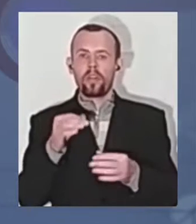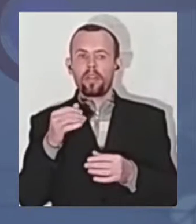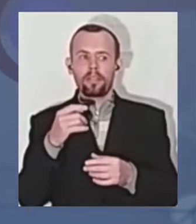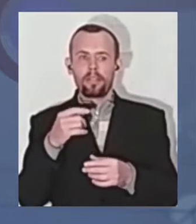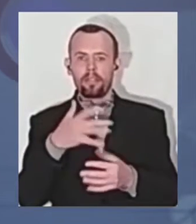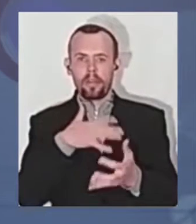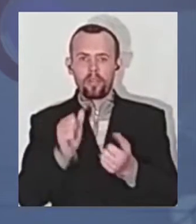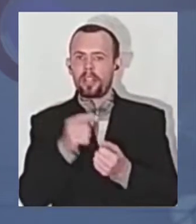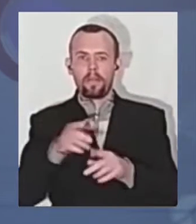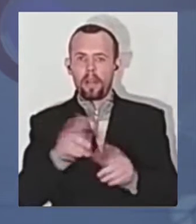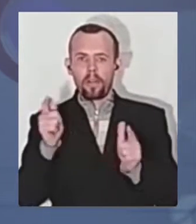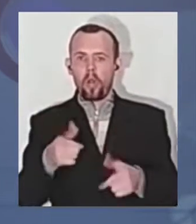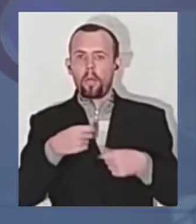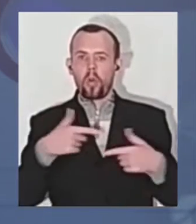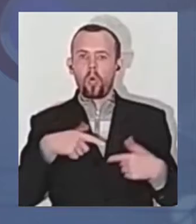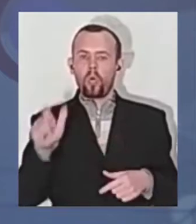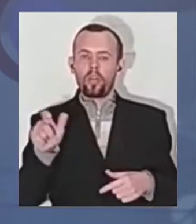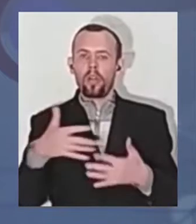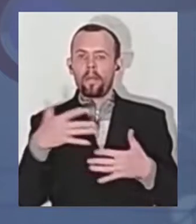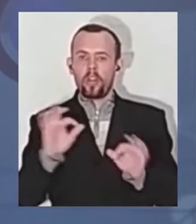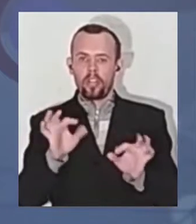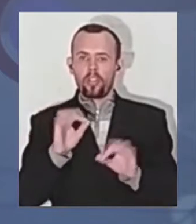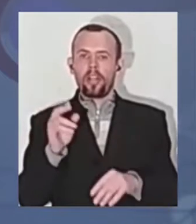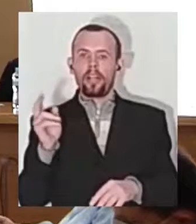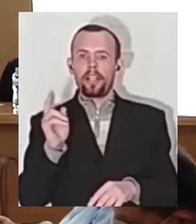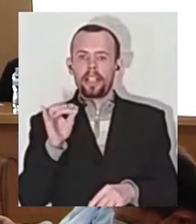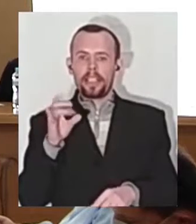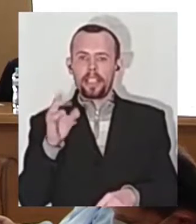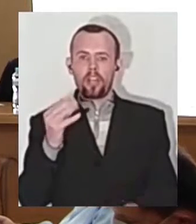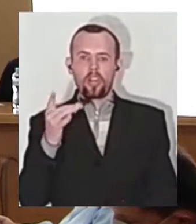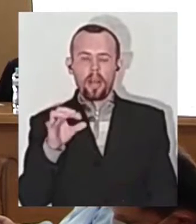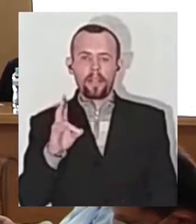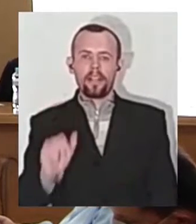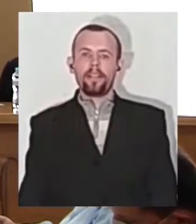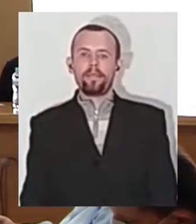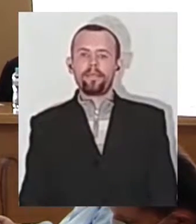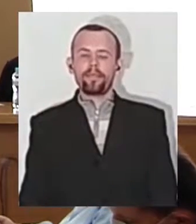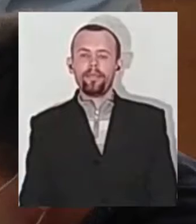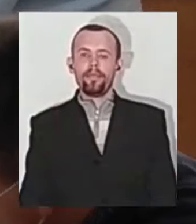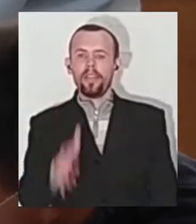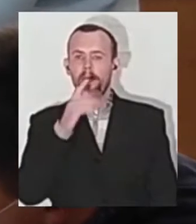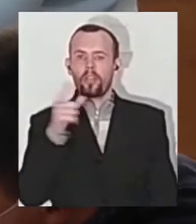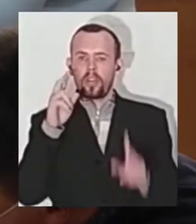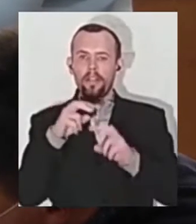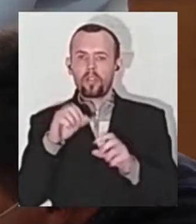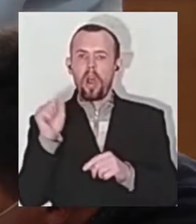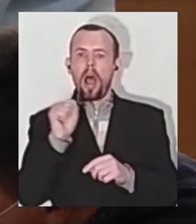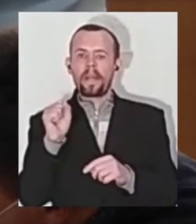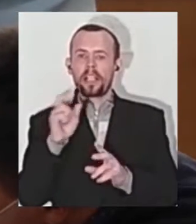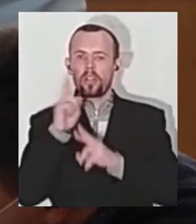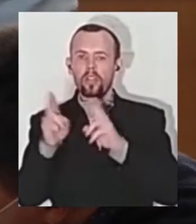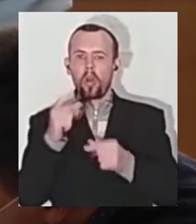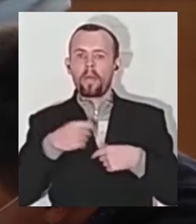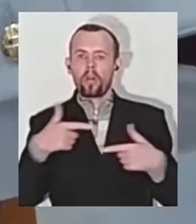не погодились прокурори. Більше розкаже Христина Шкрябіна. Під час розгляду апеляційної скарги прокурорка Наталія